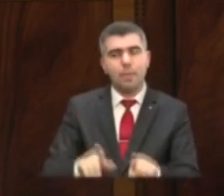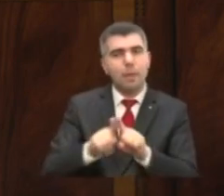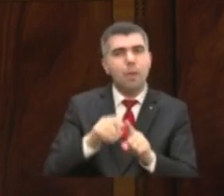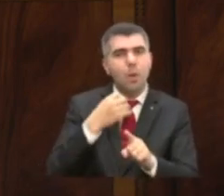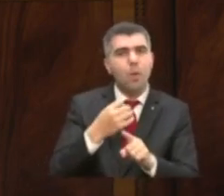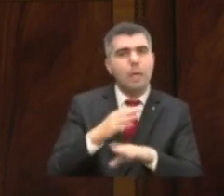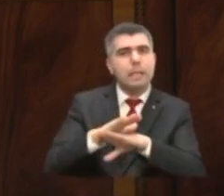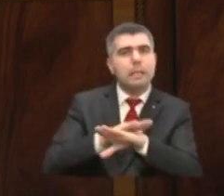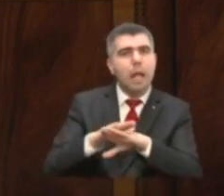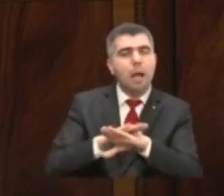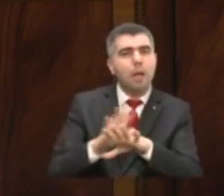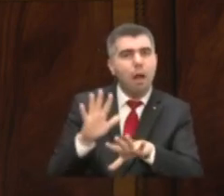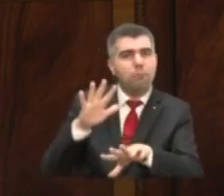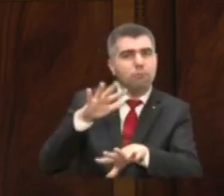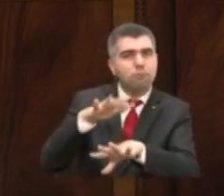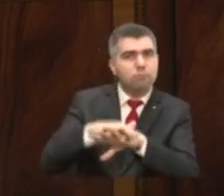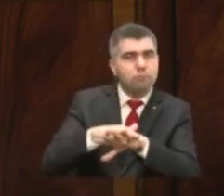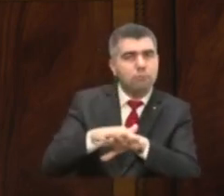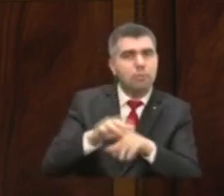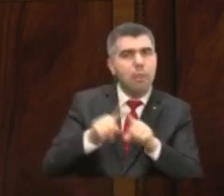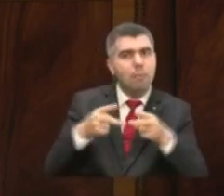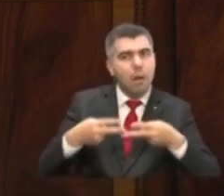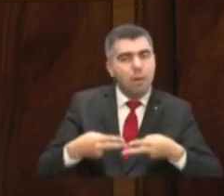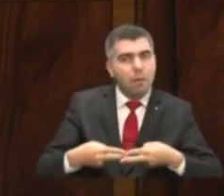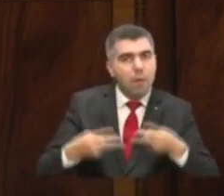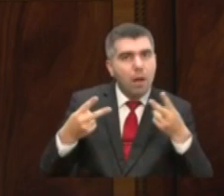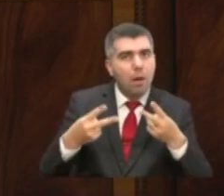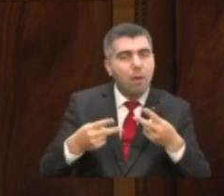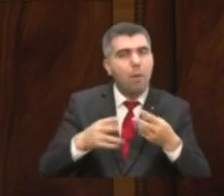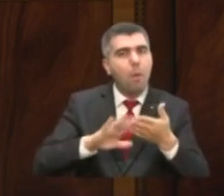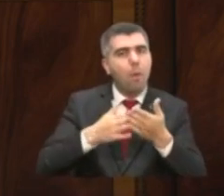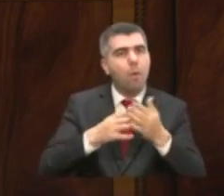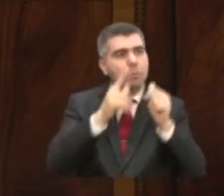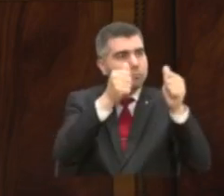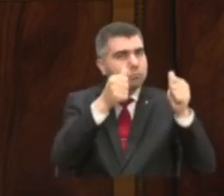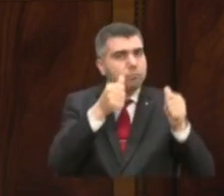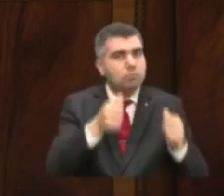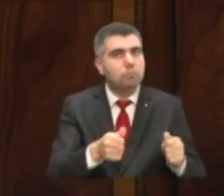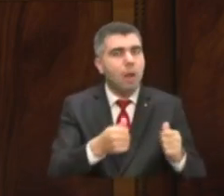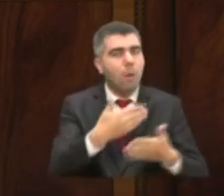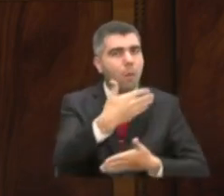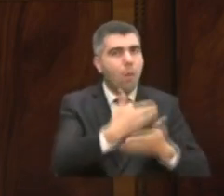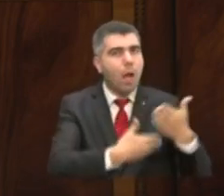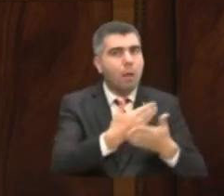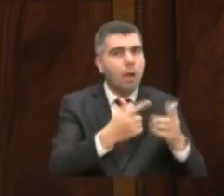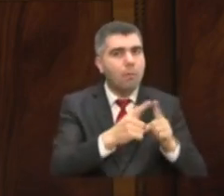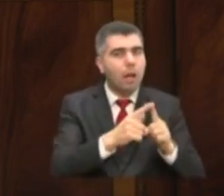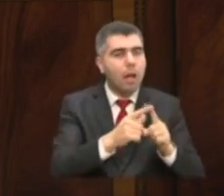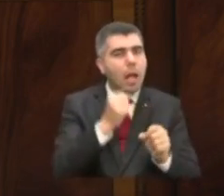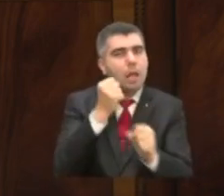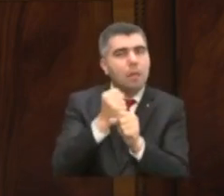السياسة العمومية المندمجة، وأن يتم الإعلان ويعني ونشر هذه الوثيقة بما فيها قانون الخدمة